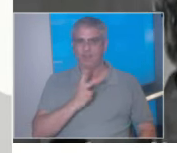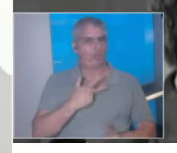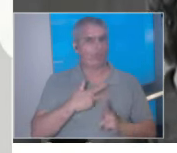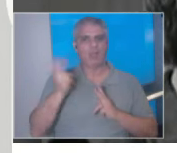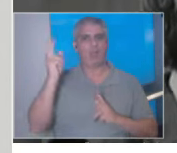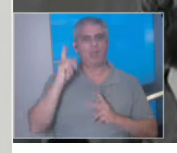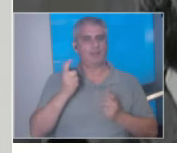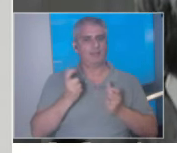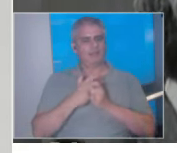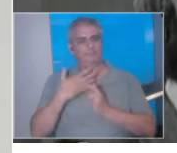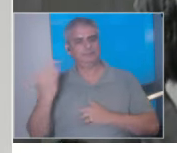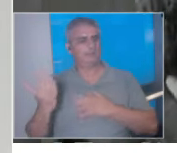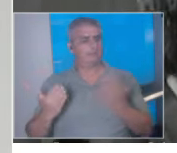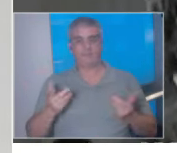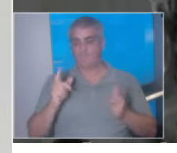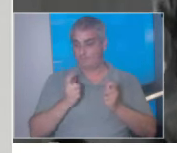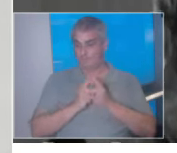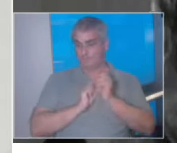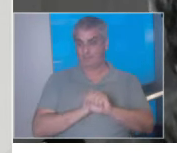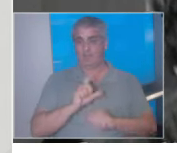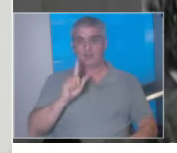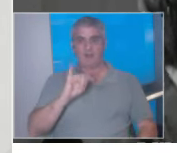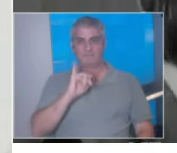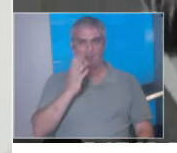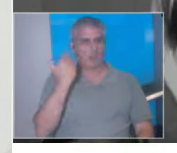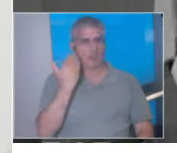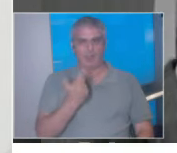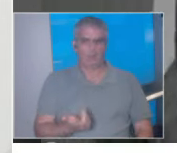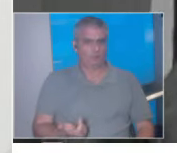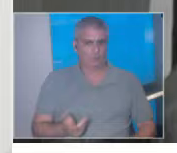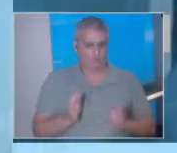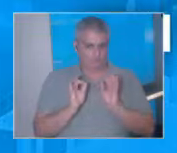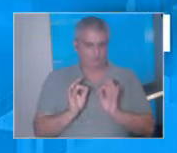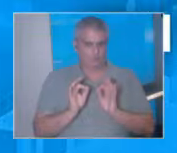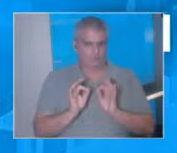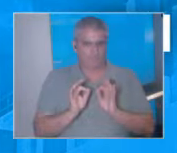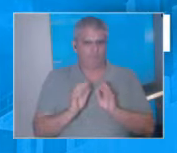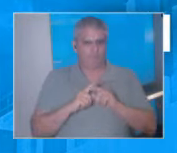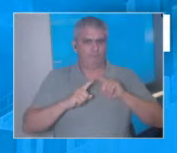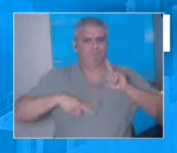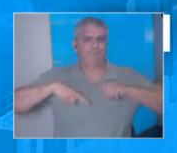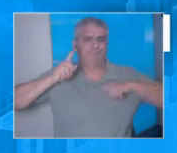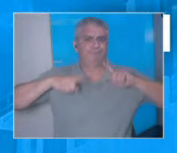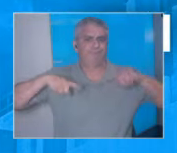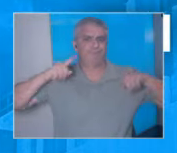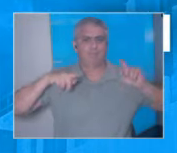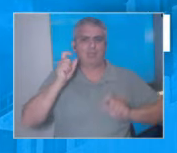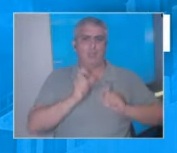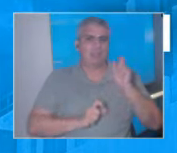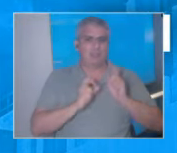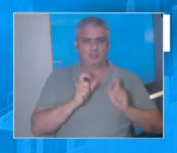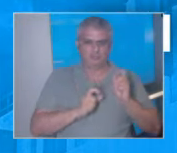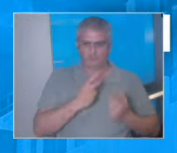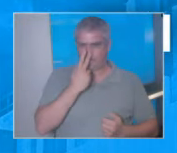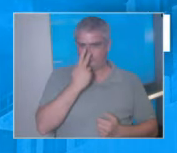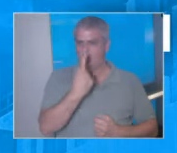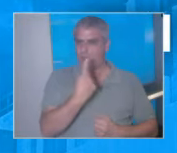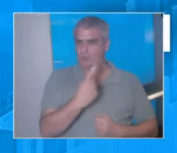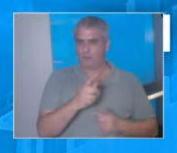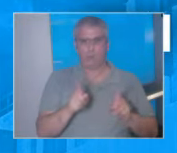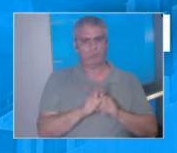היה הדתי, הרי במחנה לוי, כמו שראית, היו באמת מגוון של אנשים שראו את החברה